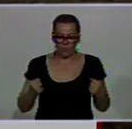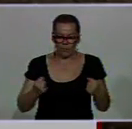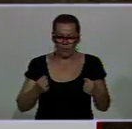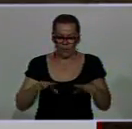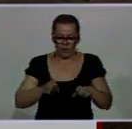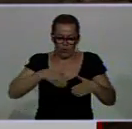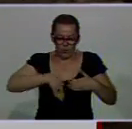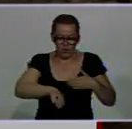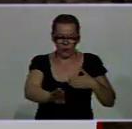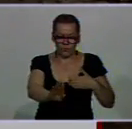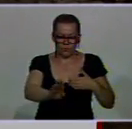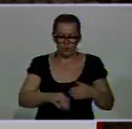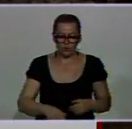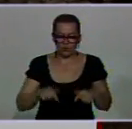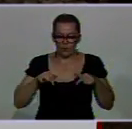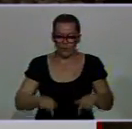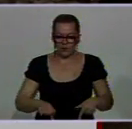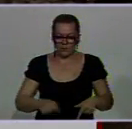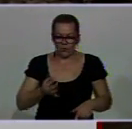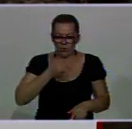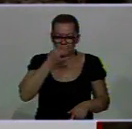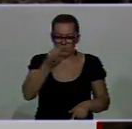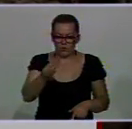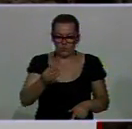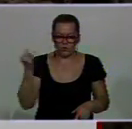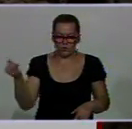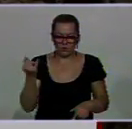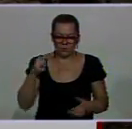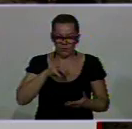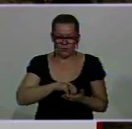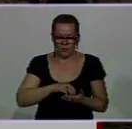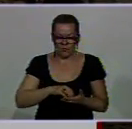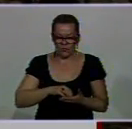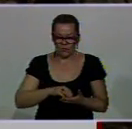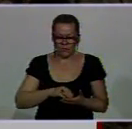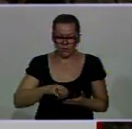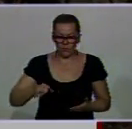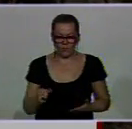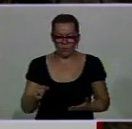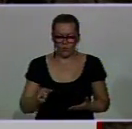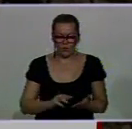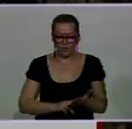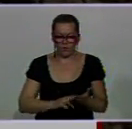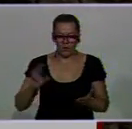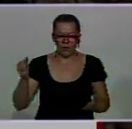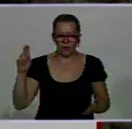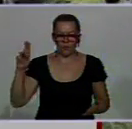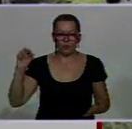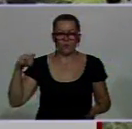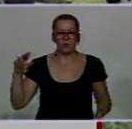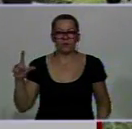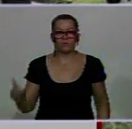vale. Pentru momentul acesta au fost informațiile de aici, din comuna Vâlceană, Alun.